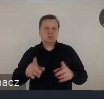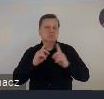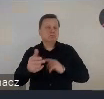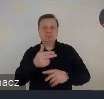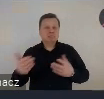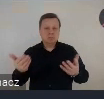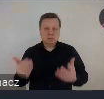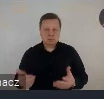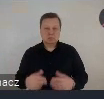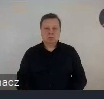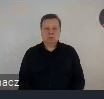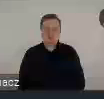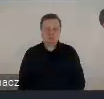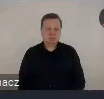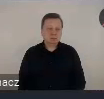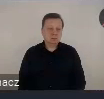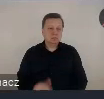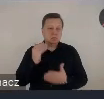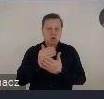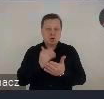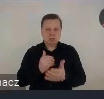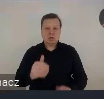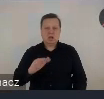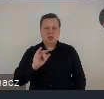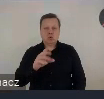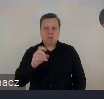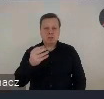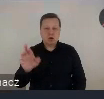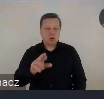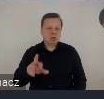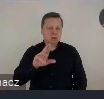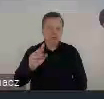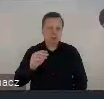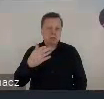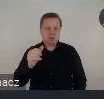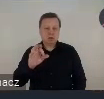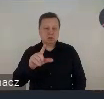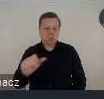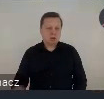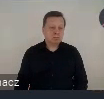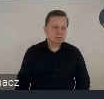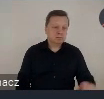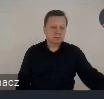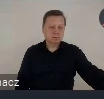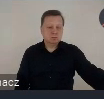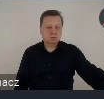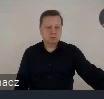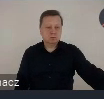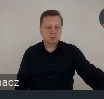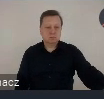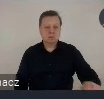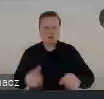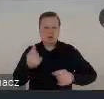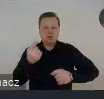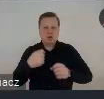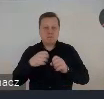o programie Polski Inkubator Rzemiosła. Ja tu muszę trochę wyjaśnić,